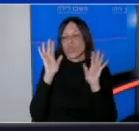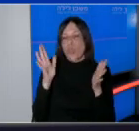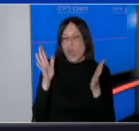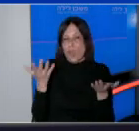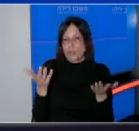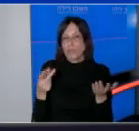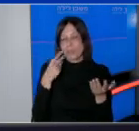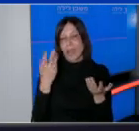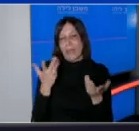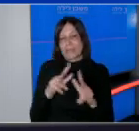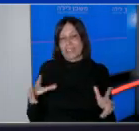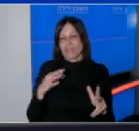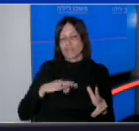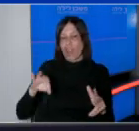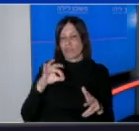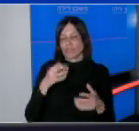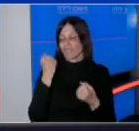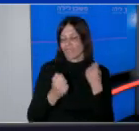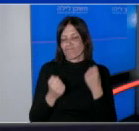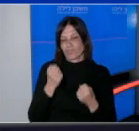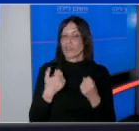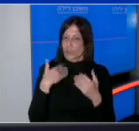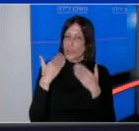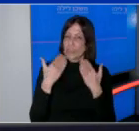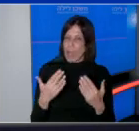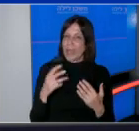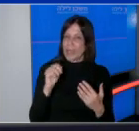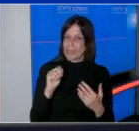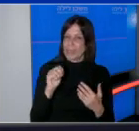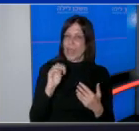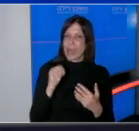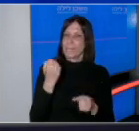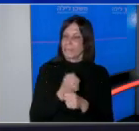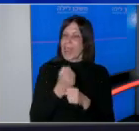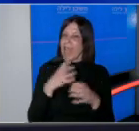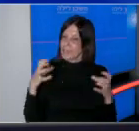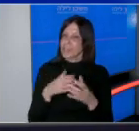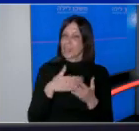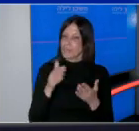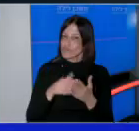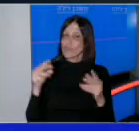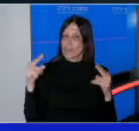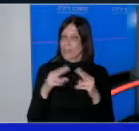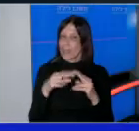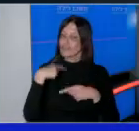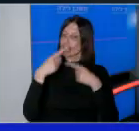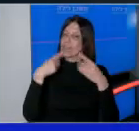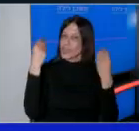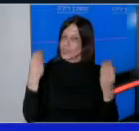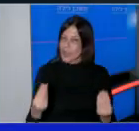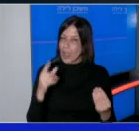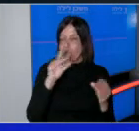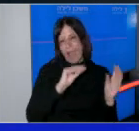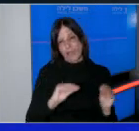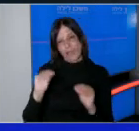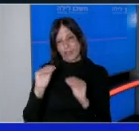וזה רק מעיד עד כמה המצב שלנו עגום. נילי, תודה רבה לך, נילי מדרי, פעילה חברתית, אנחנו נמשיך ונתראה, שנה טובה. גם לך. אתם אל